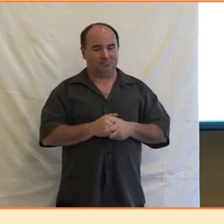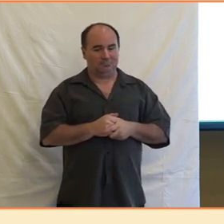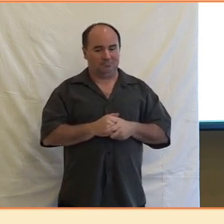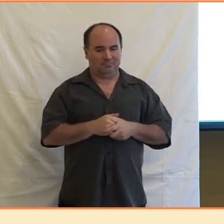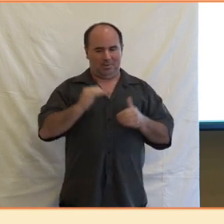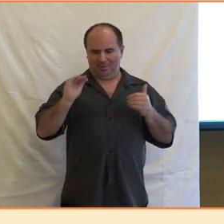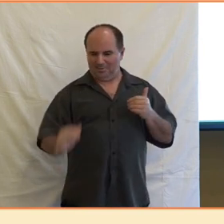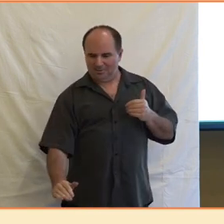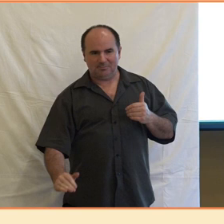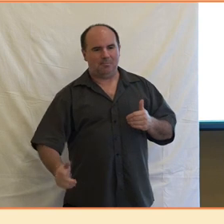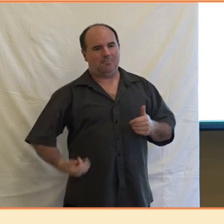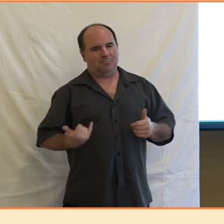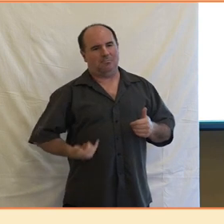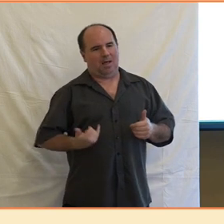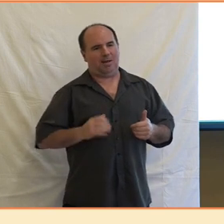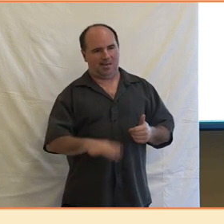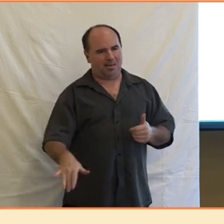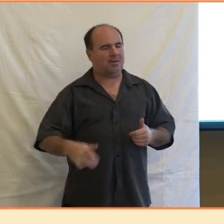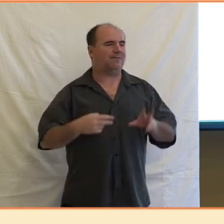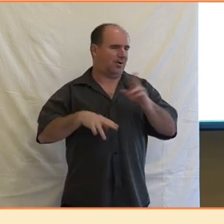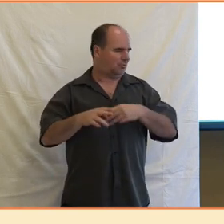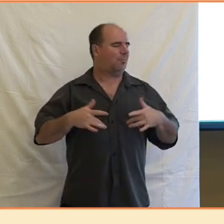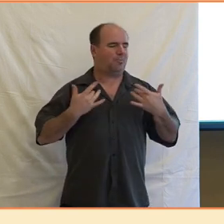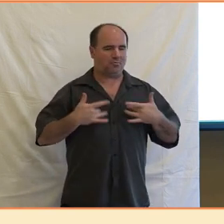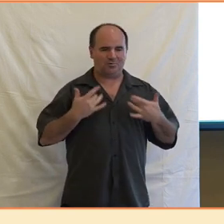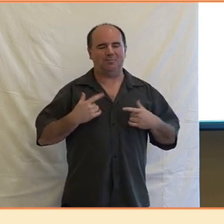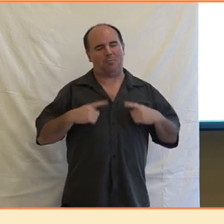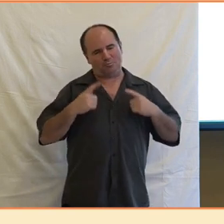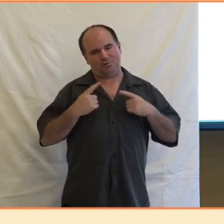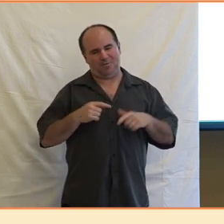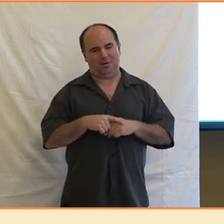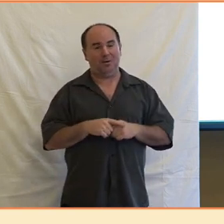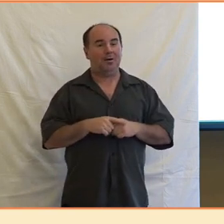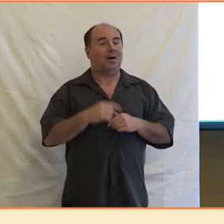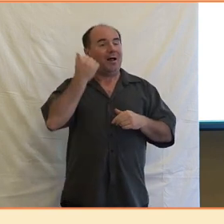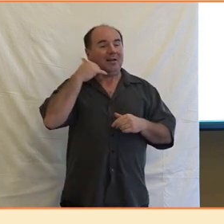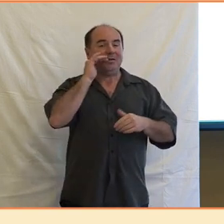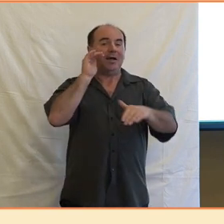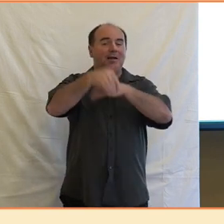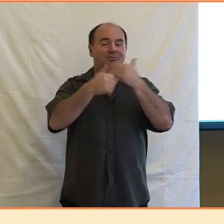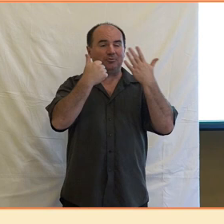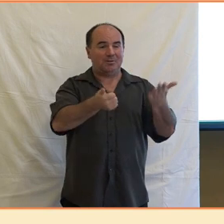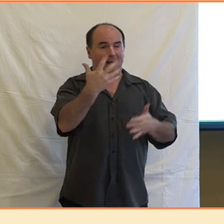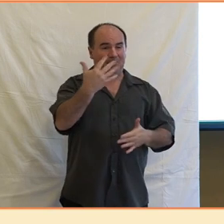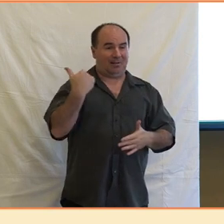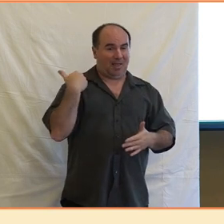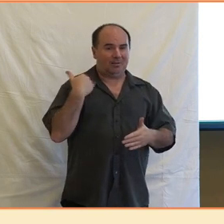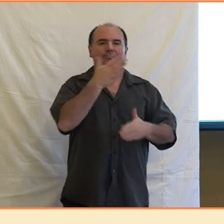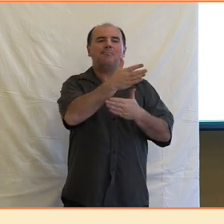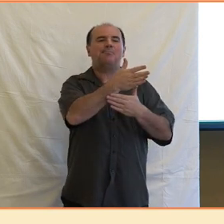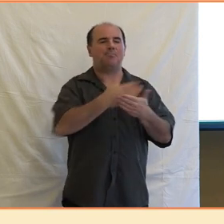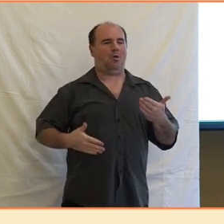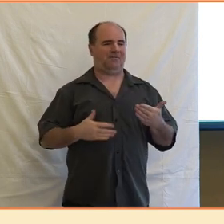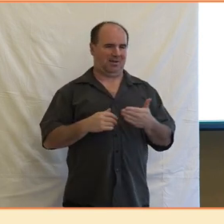téměř 100% lidí, kteří užívají internet, ale u těch lidí nad 65 let je to méně než polovina. Takže